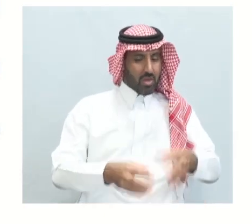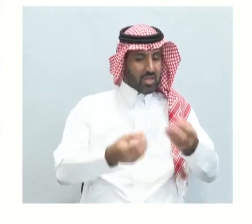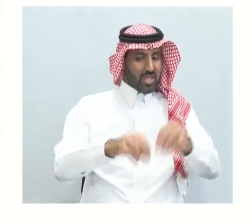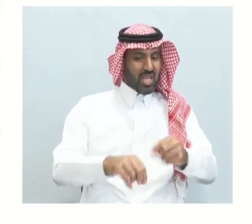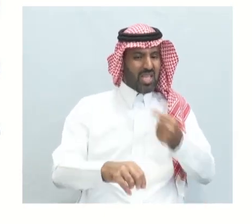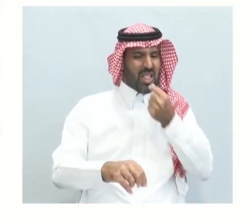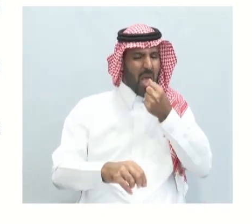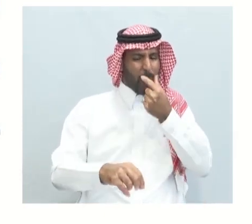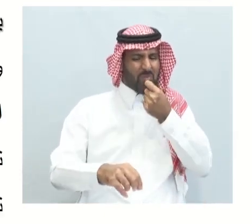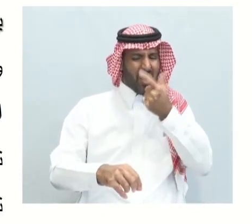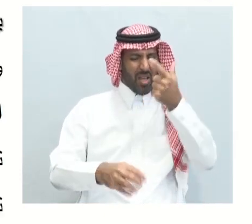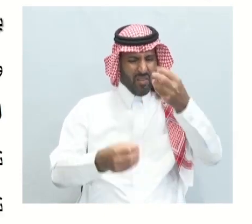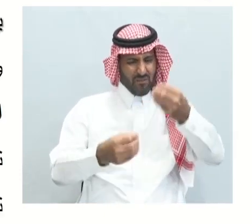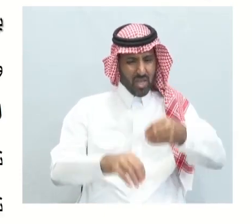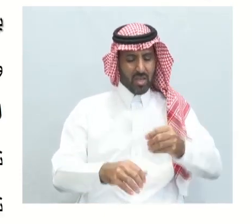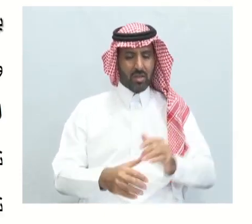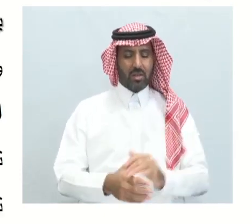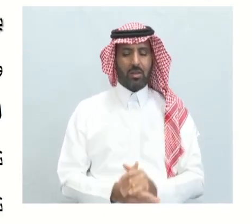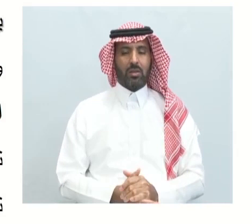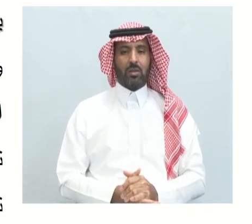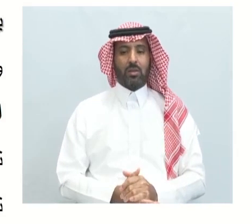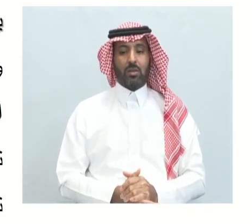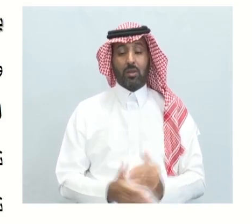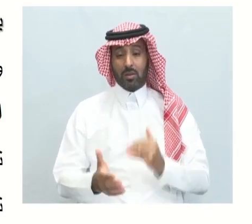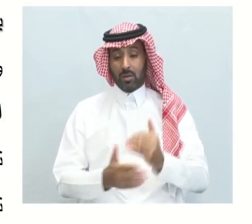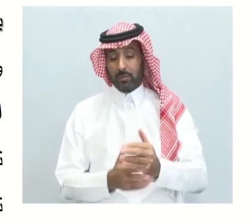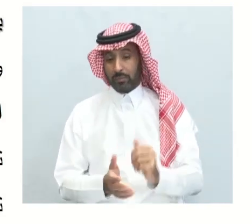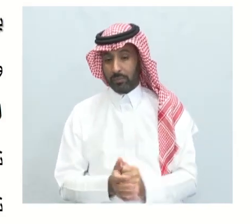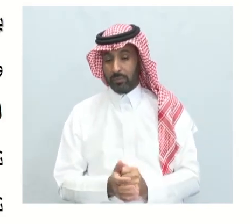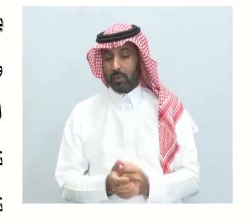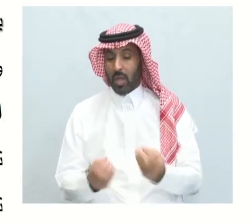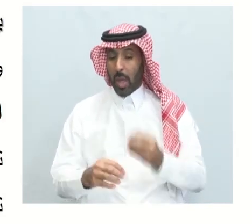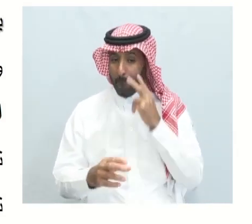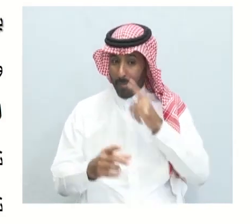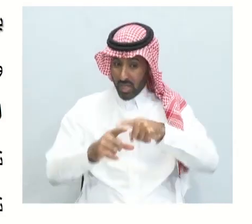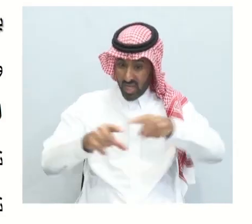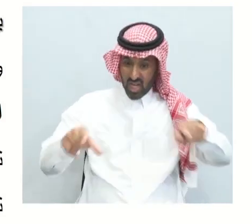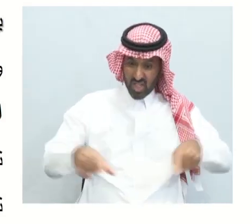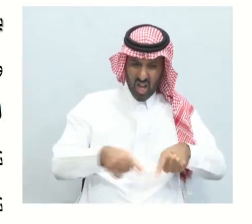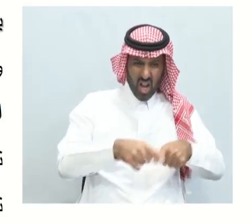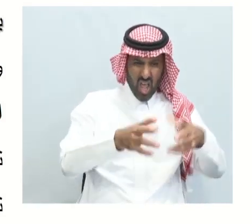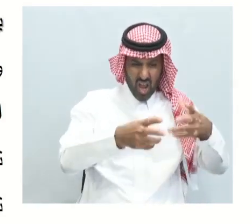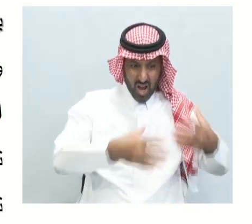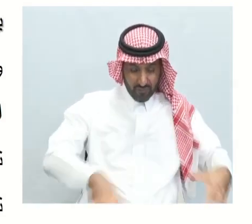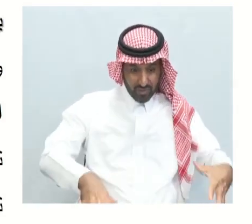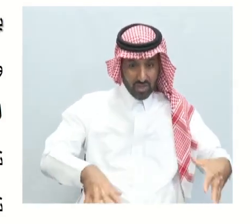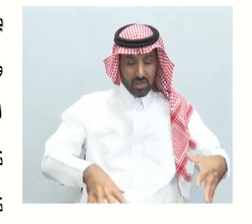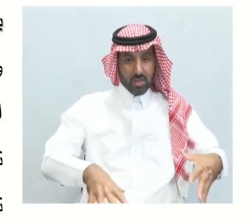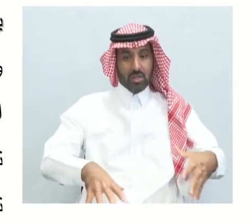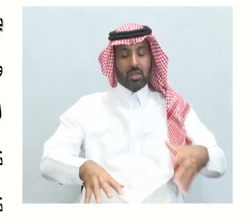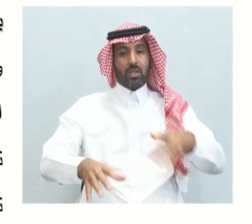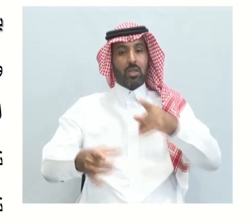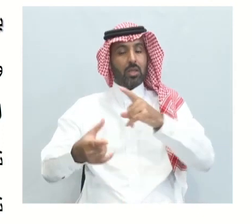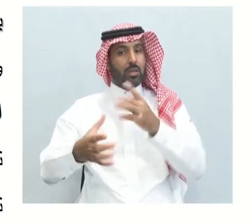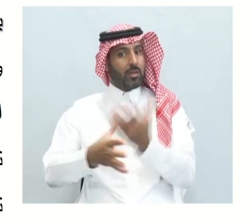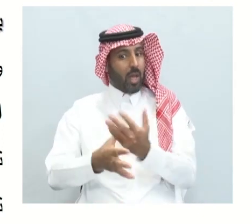نسبه الاملاح بها اما بالنسبه لعمليه الخسف اعزائي الطلبه ينتج